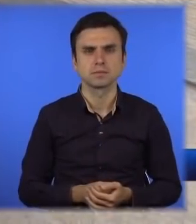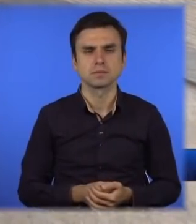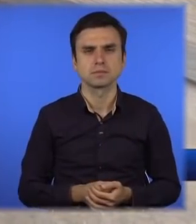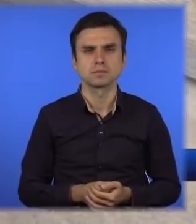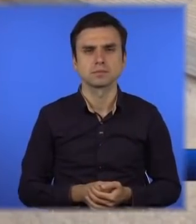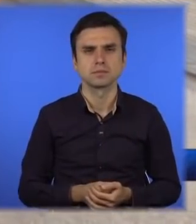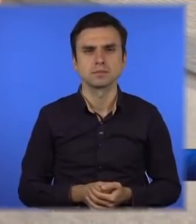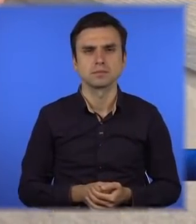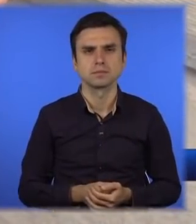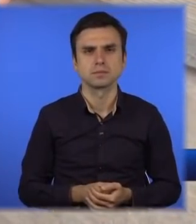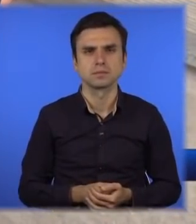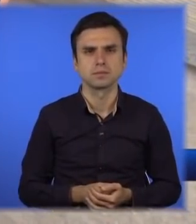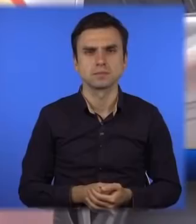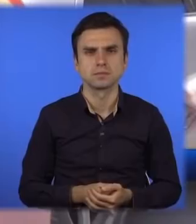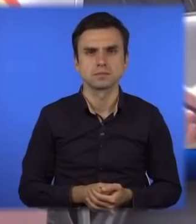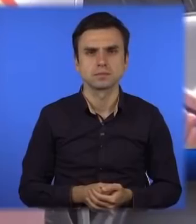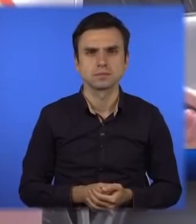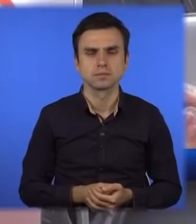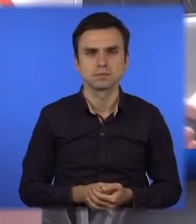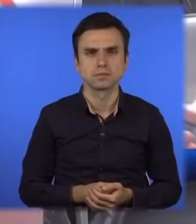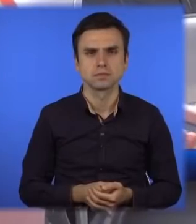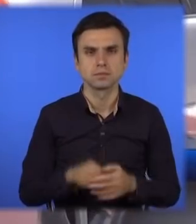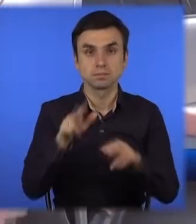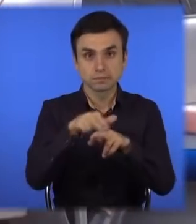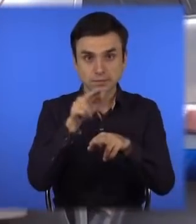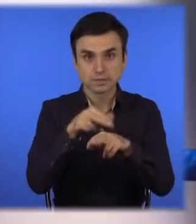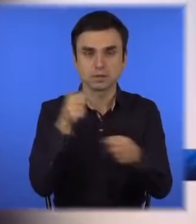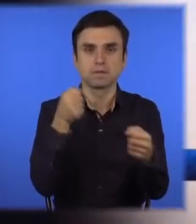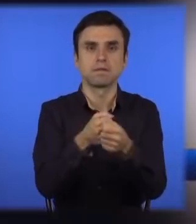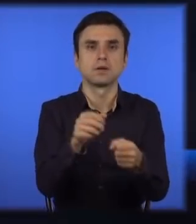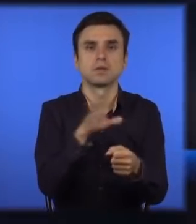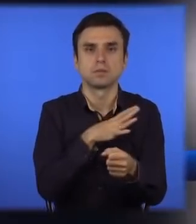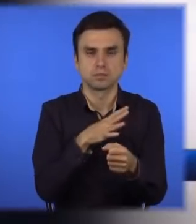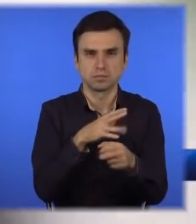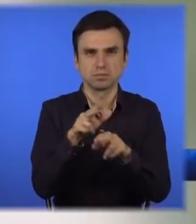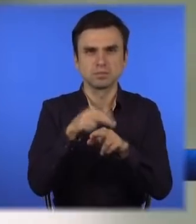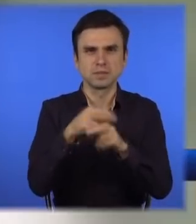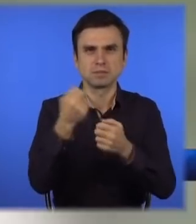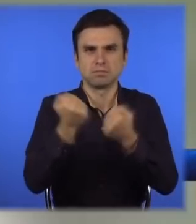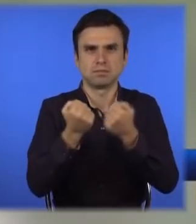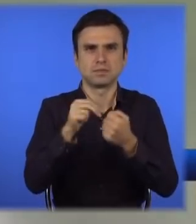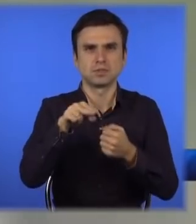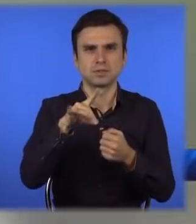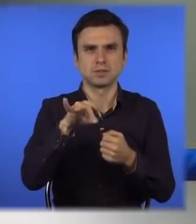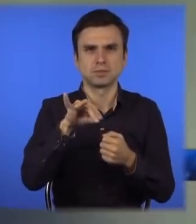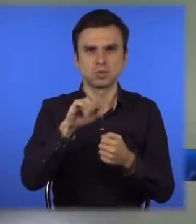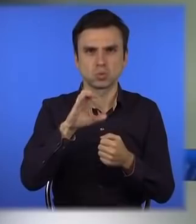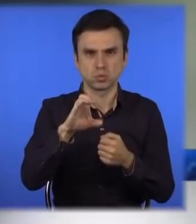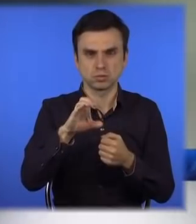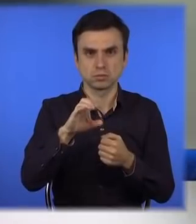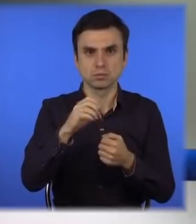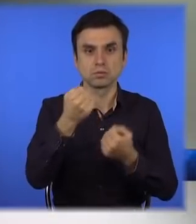його зупинили небайдужі активісти. А у соцмережі на сторінці команди нардепа Костянтина Усова з'явилося відео,